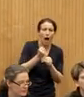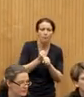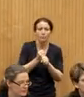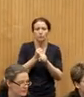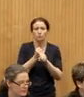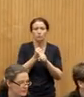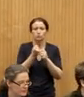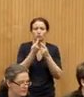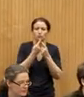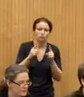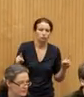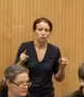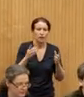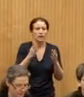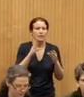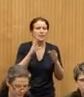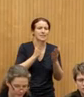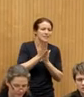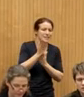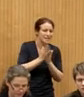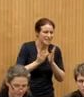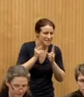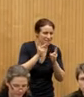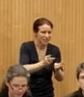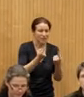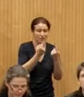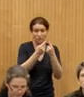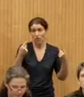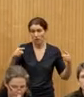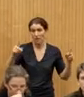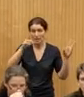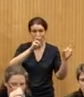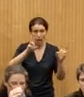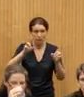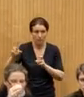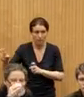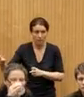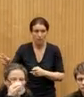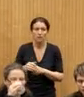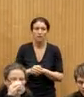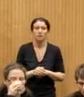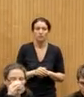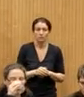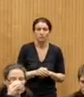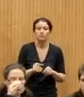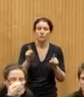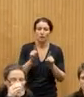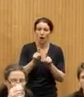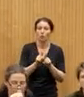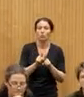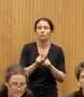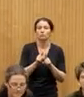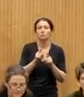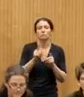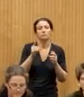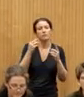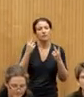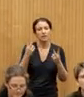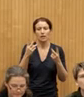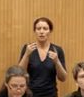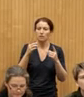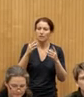eben zu Lebenswege und eben verschiedene Themen. Und das ist dann eben auch ein großer Bestandteil von unserer